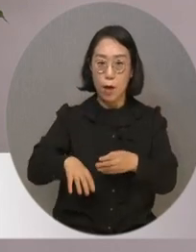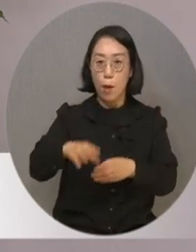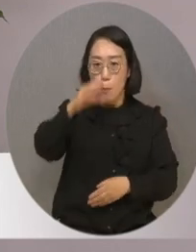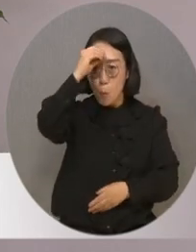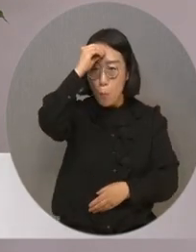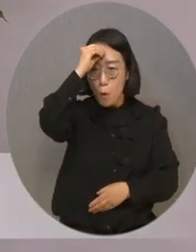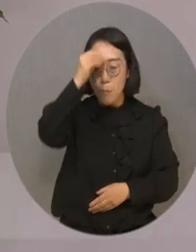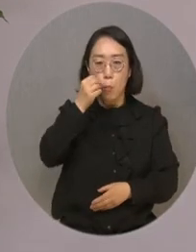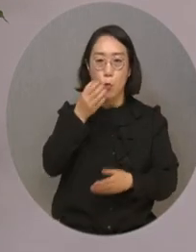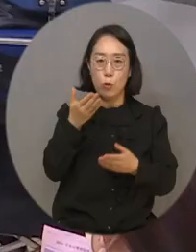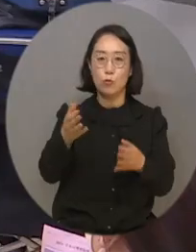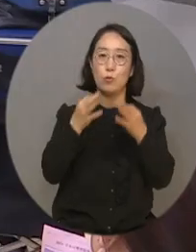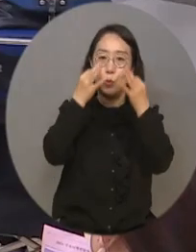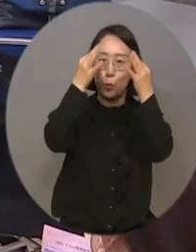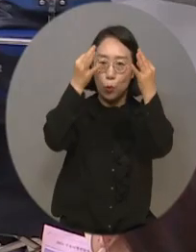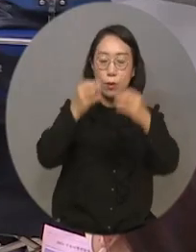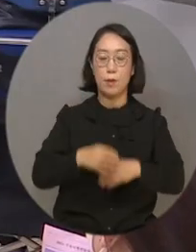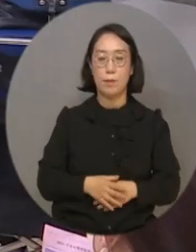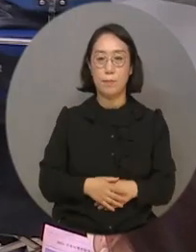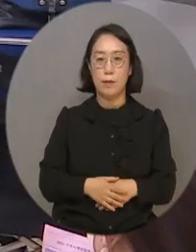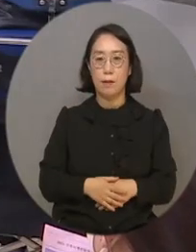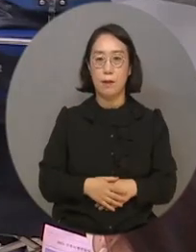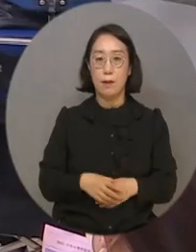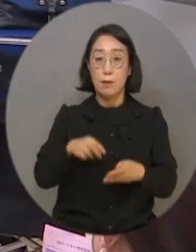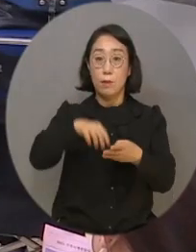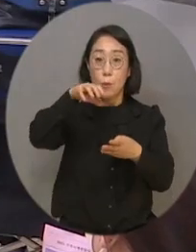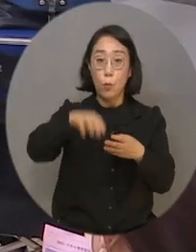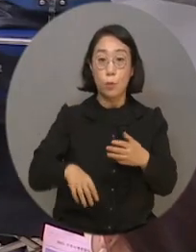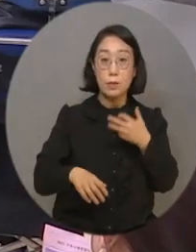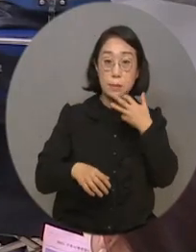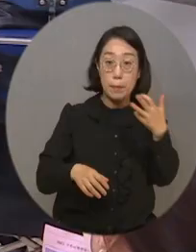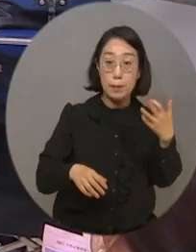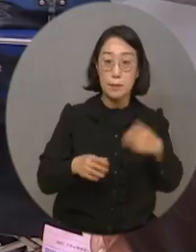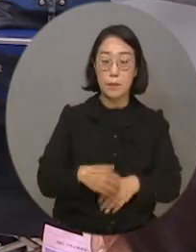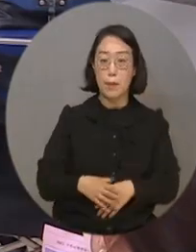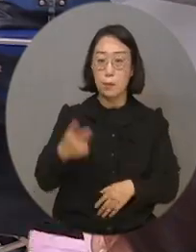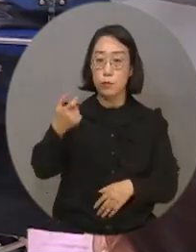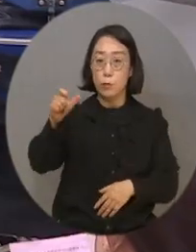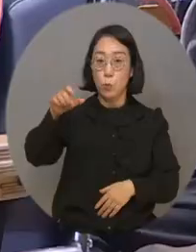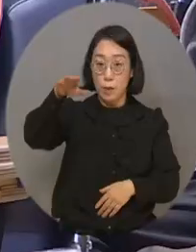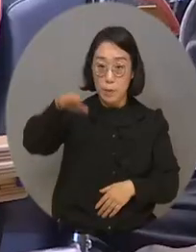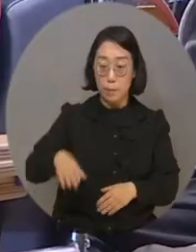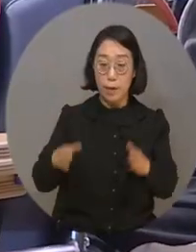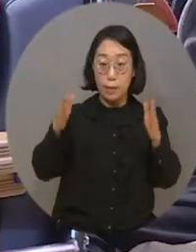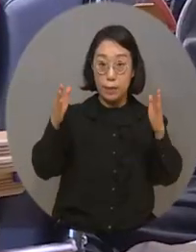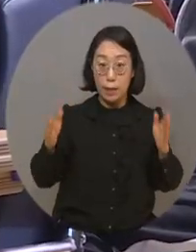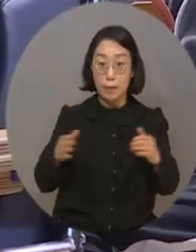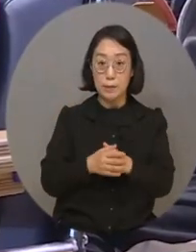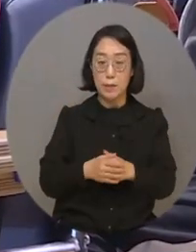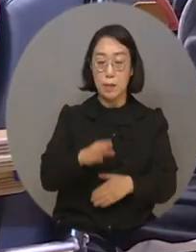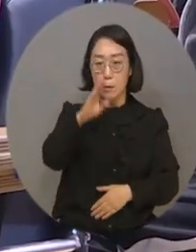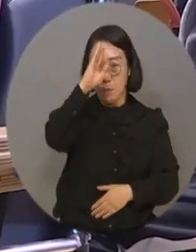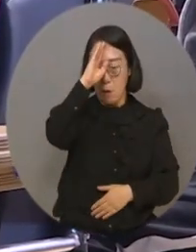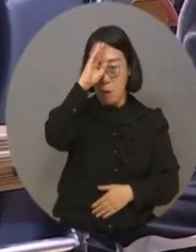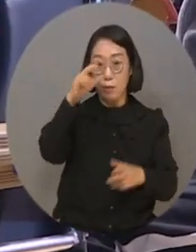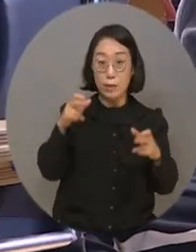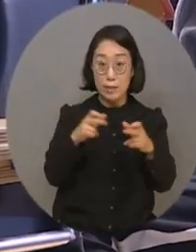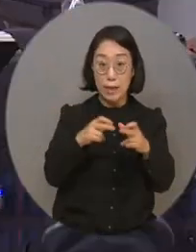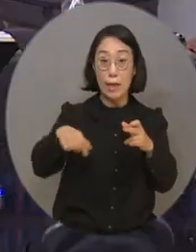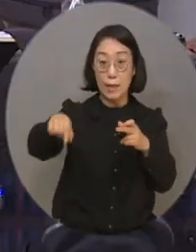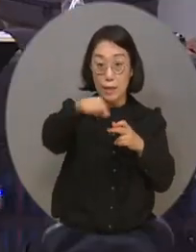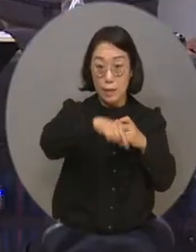다해서 지원할 것입니다. 센터는 만 18세 이상, 만 65세 미만의 중증 뇌병변 장애인을